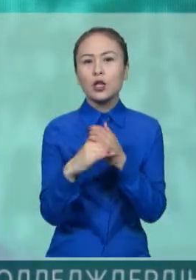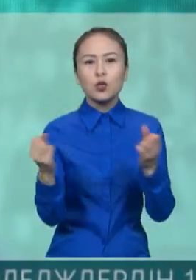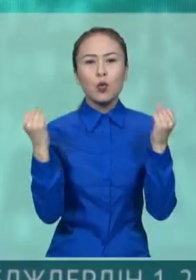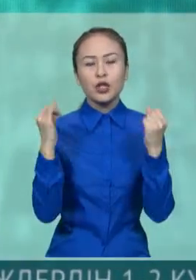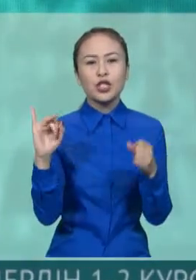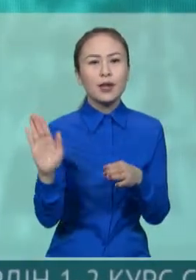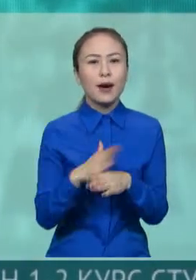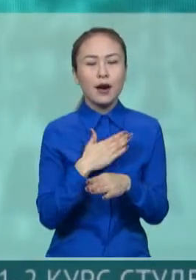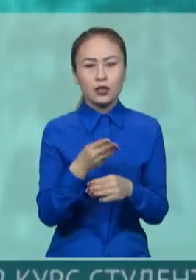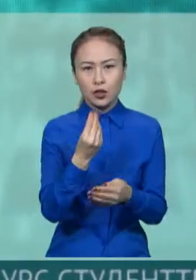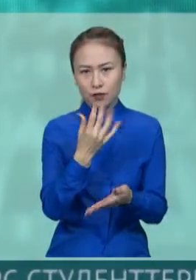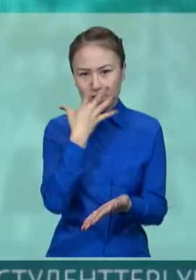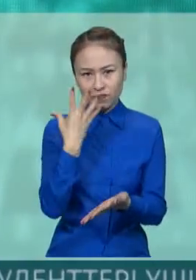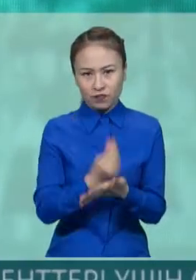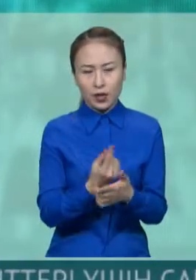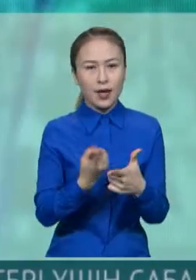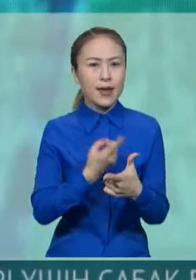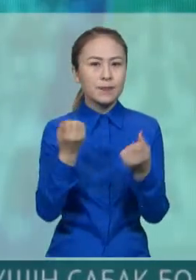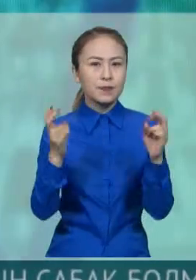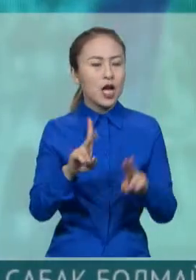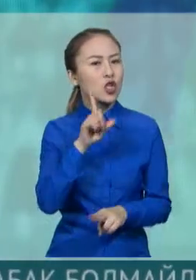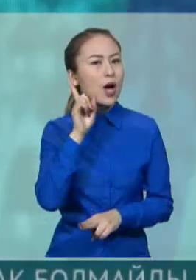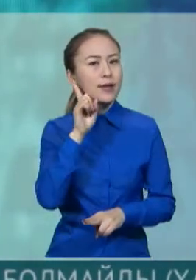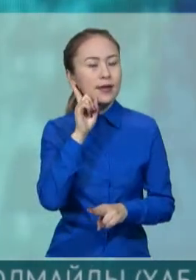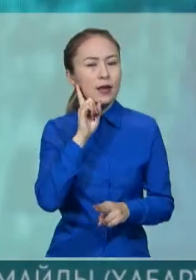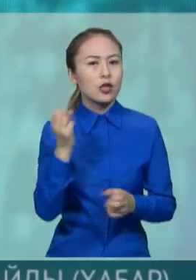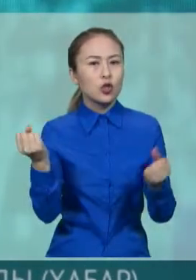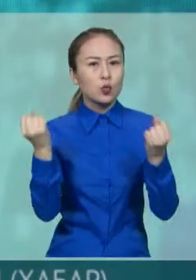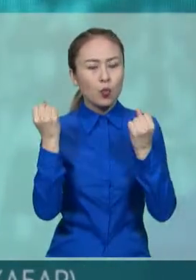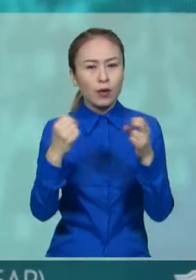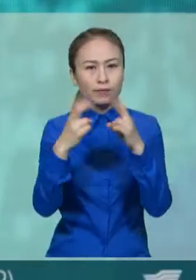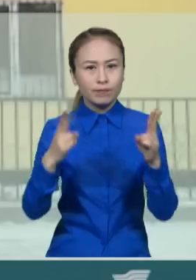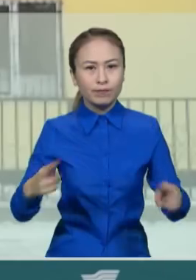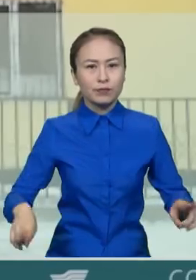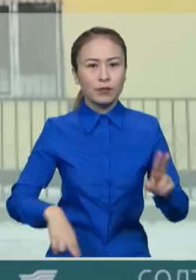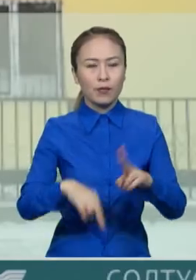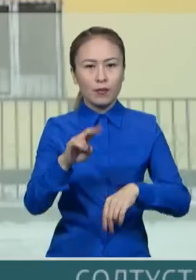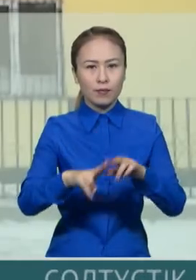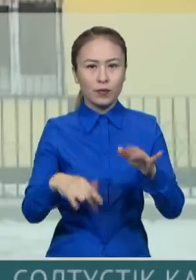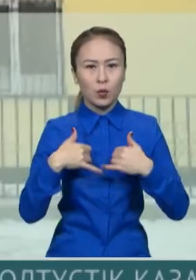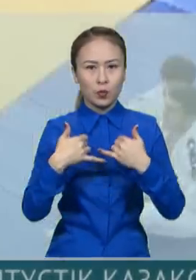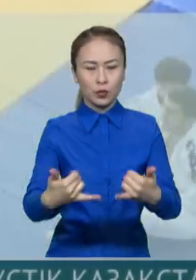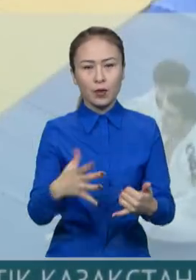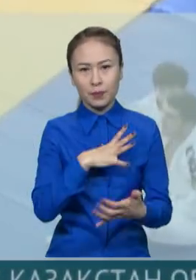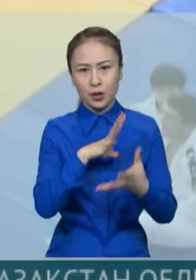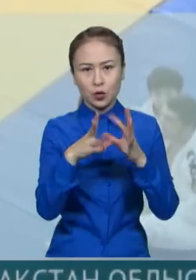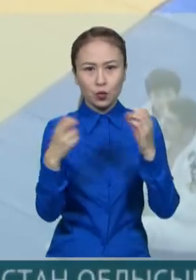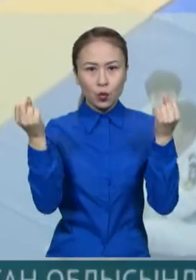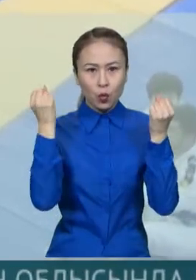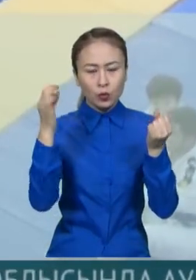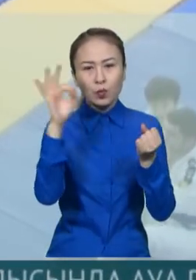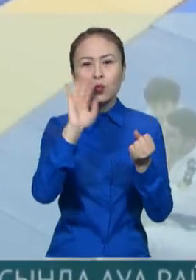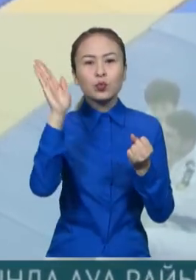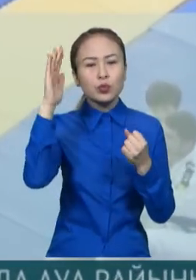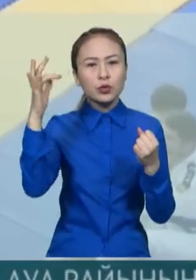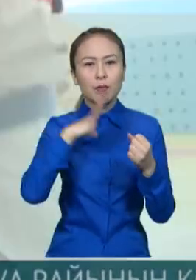Атыраулық спортшы жеке қаржысына жастарға арнап спорт кешенін салып берді. Қала маңындағы Самалық шам ауданында бой көтерген спорт кешенінде енді болашақ